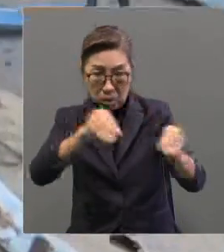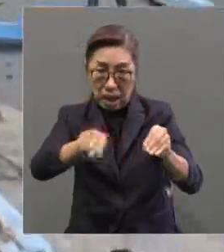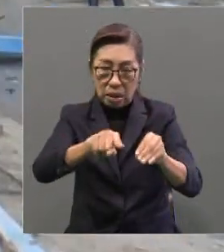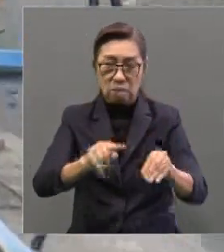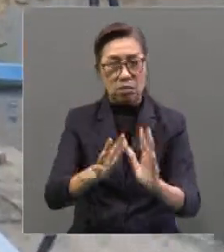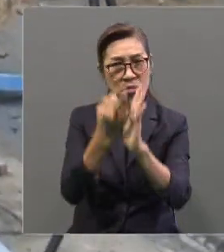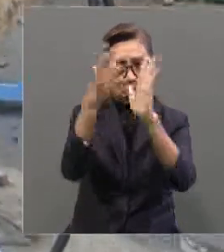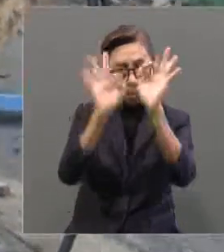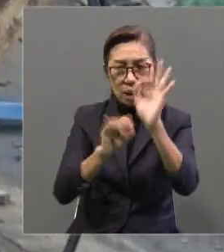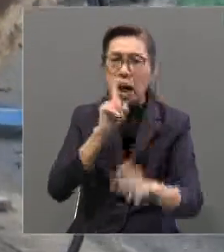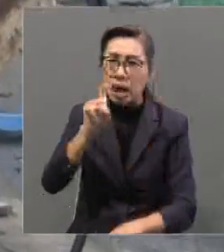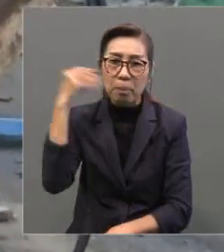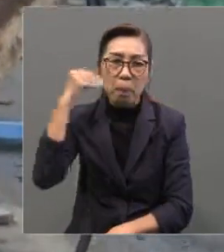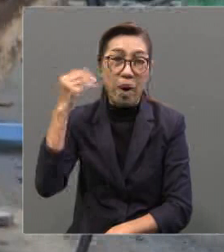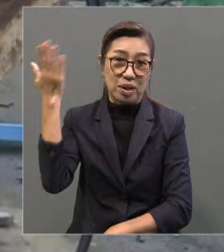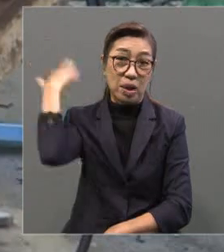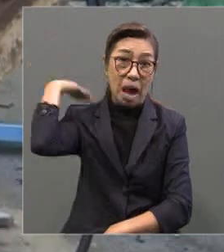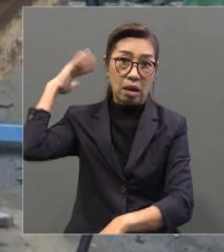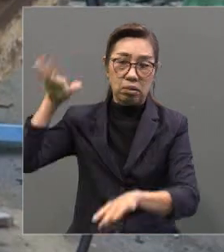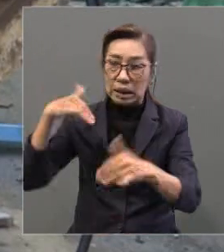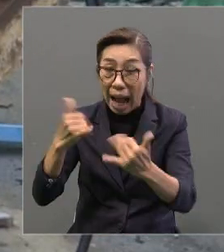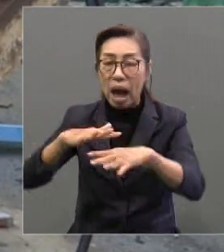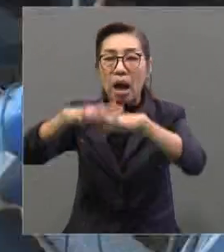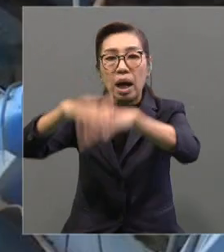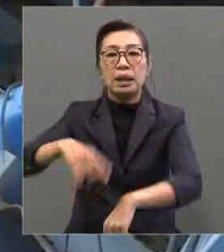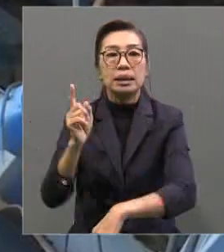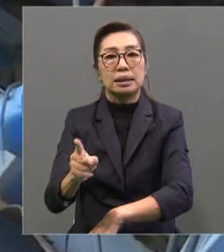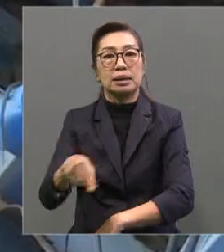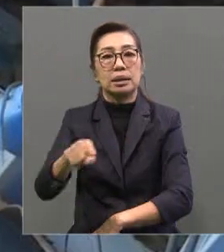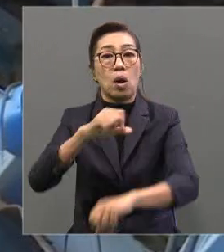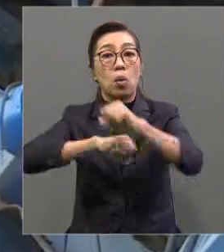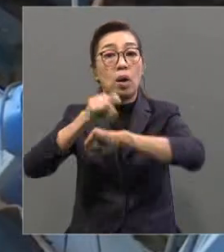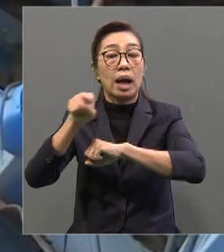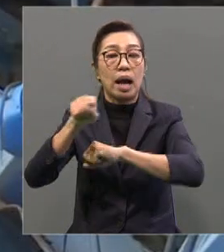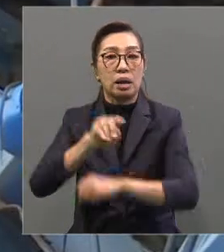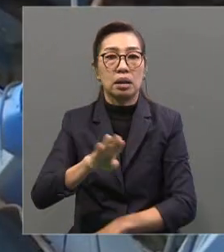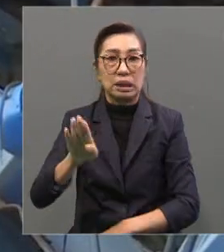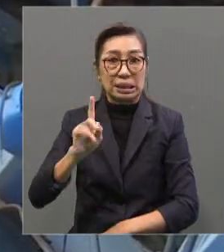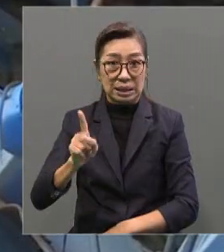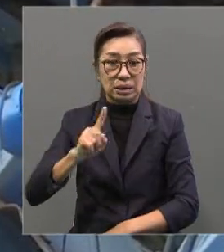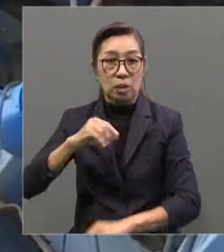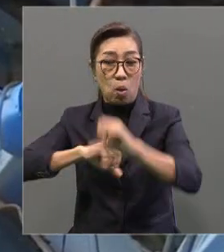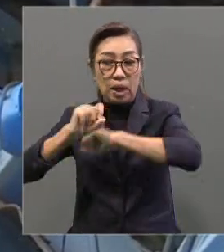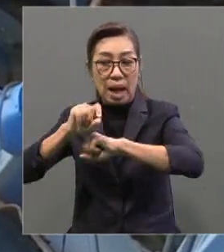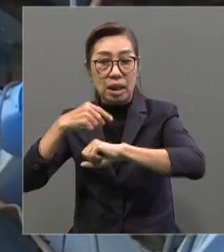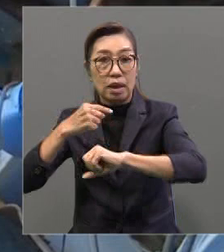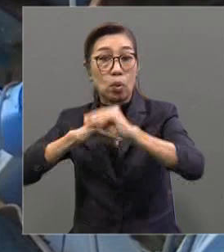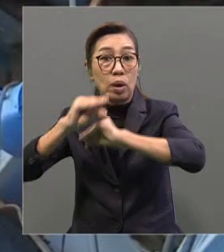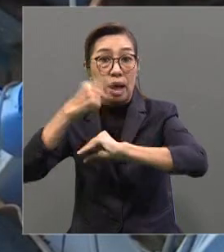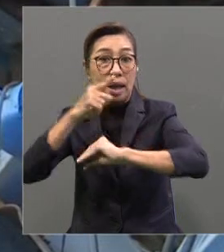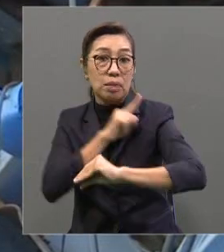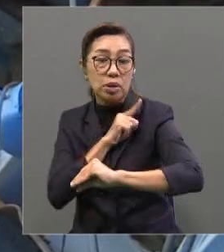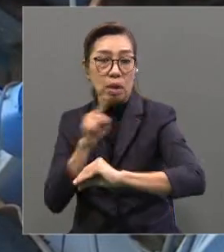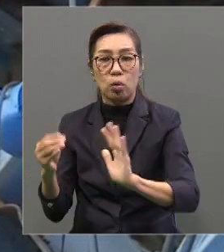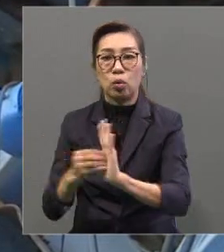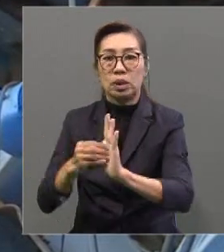กัน ค่ะก่อนที่จะเกิดเหตุการณ์ถล่มในครั้งนี้เดี๋ยวบอกก่อนนะคะว่าสำหรับเจ้าของโครงการเนี่ยเป็นสำนักโยธาของกรุงเทพมหานครแต่ว่าก็ได้มีการ